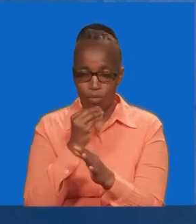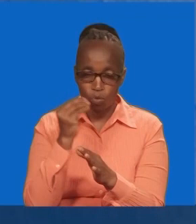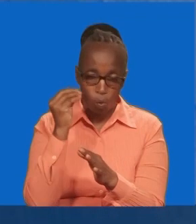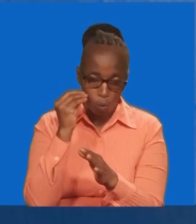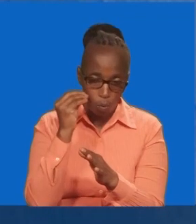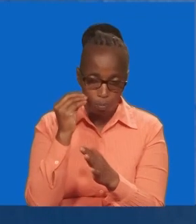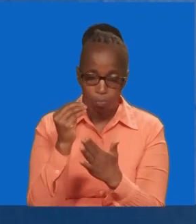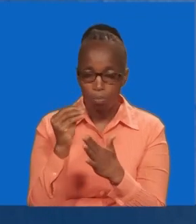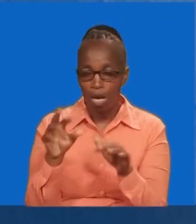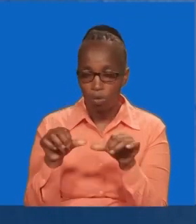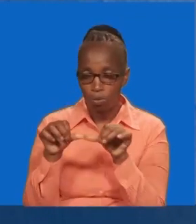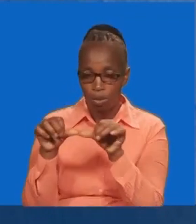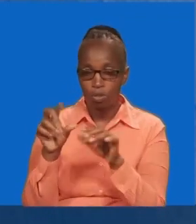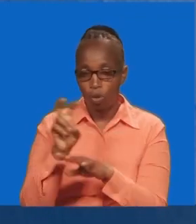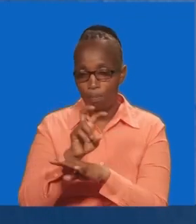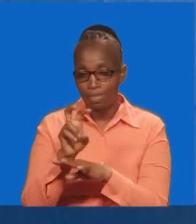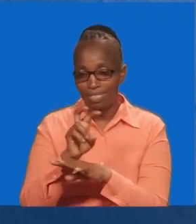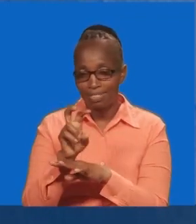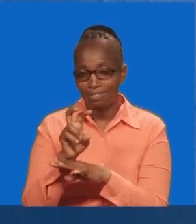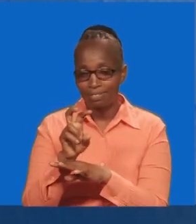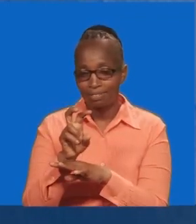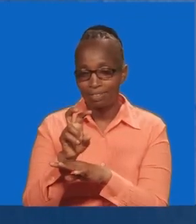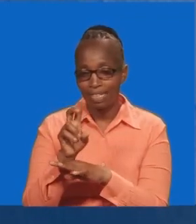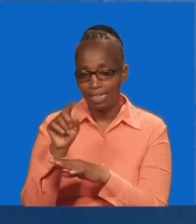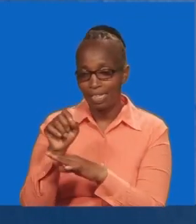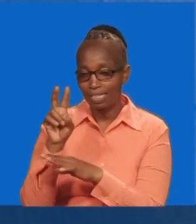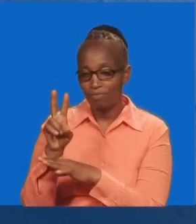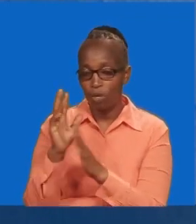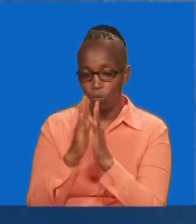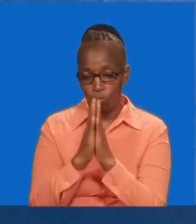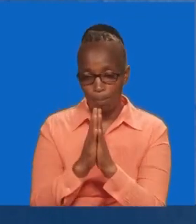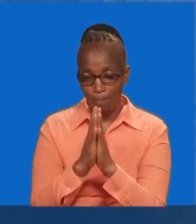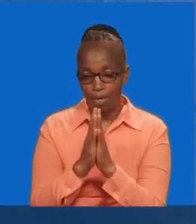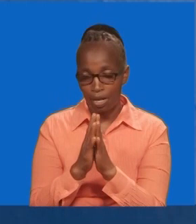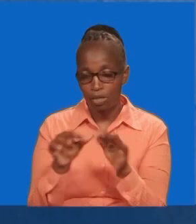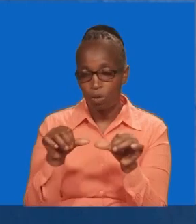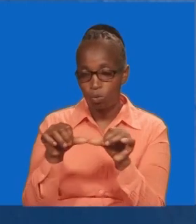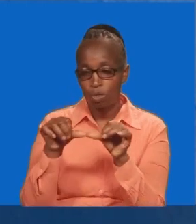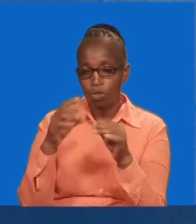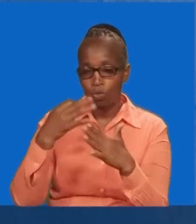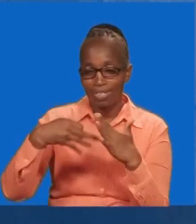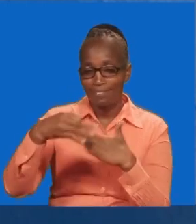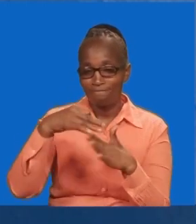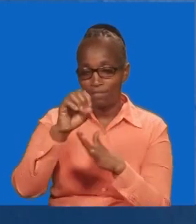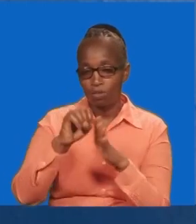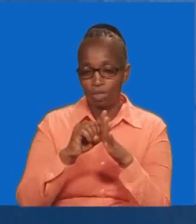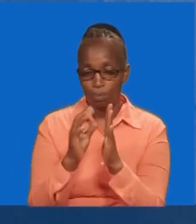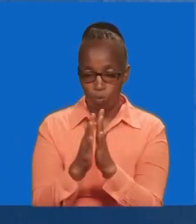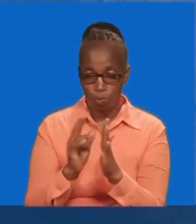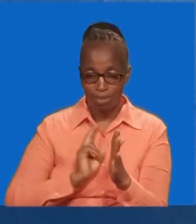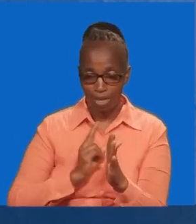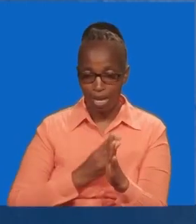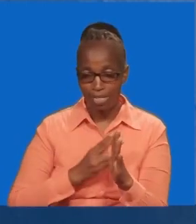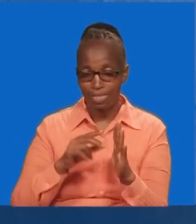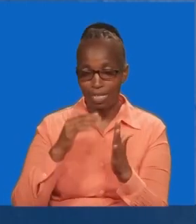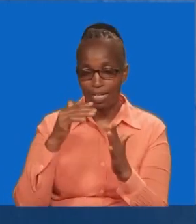nyumbani ndiposa akaweze kutazama runinga hii na akaweze kushiriki kwenye kipindi hiki cha Manyunyu